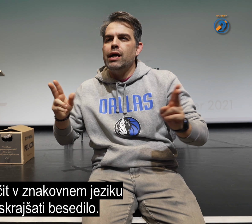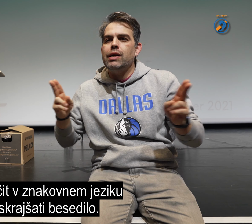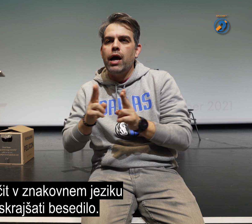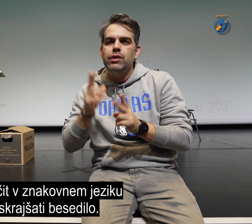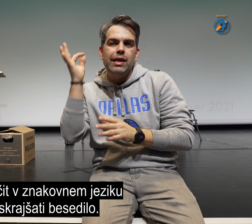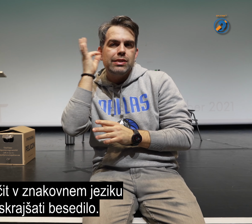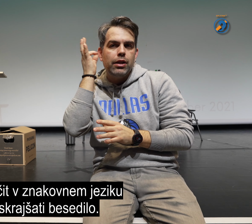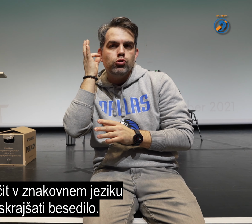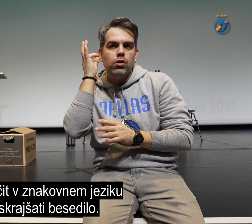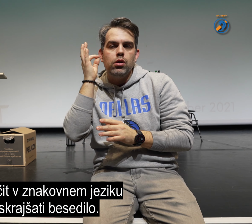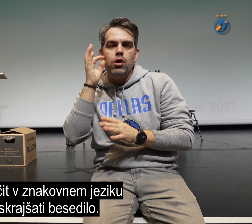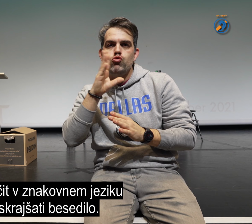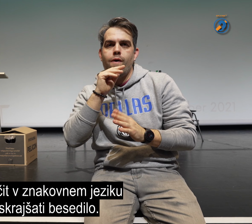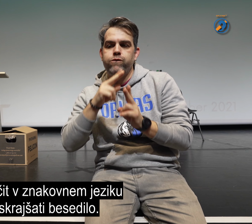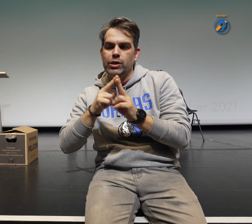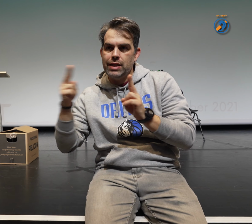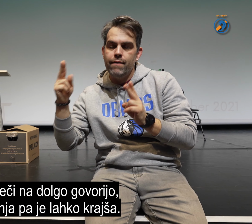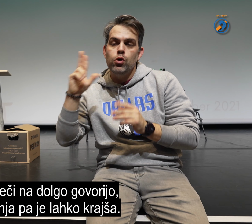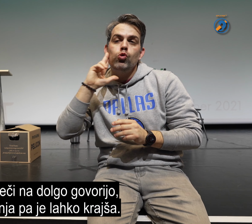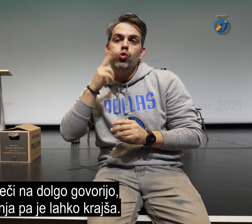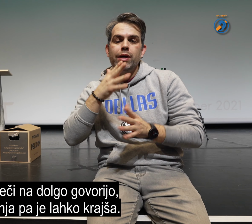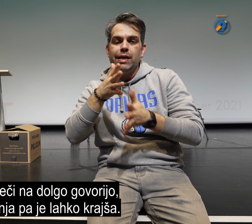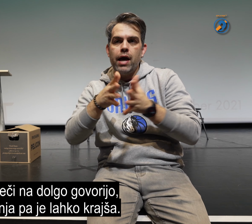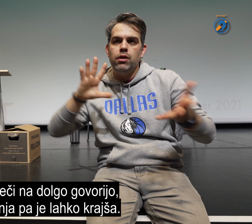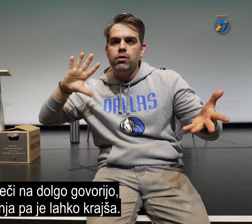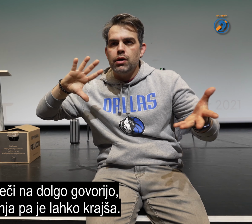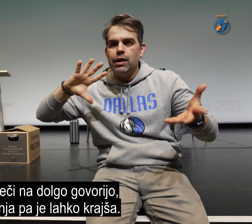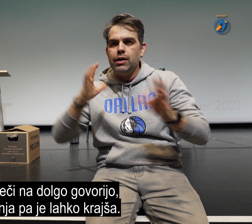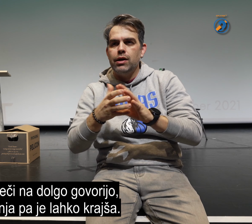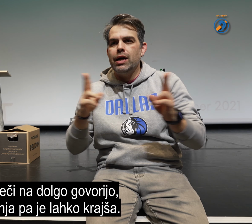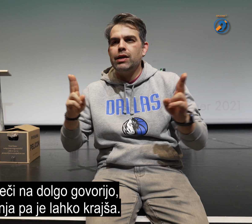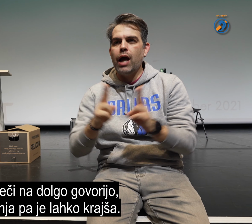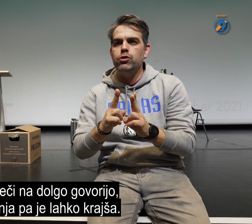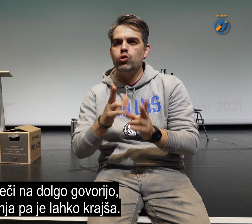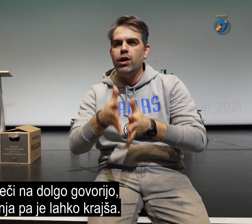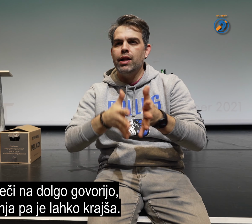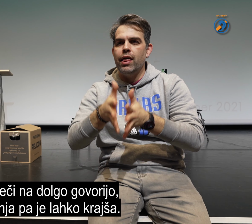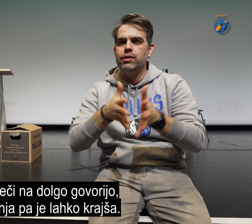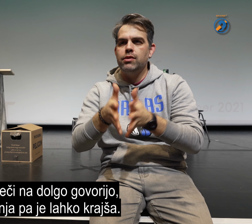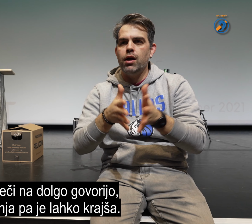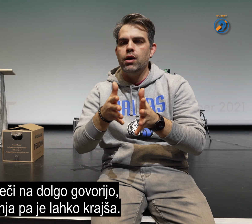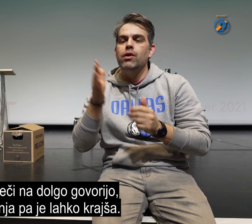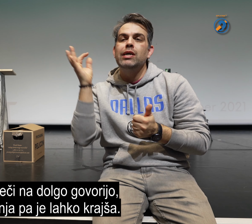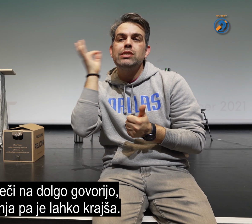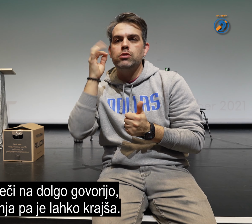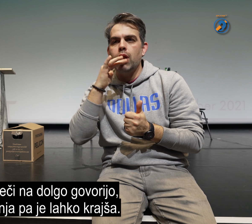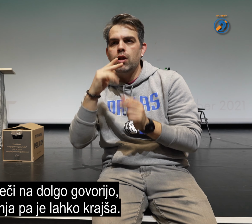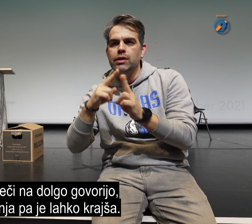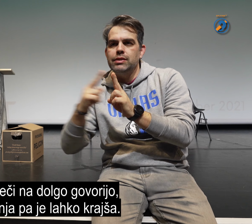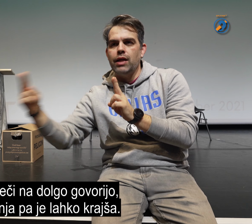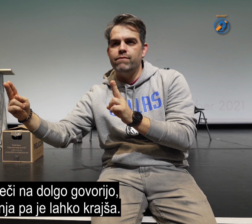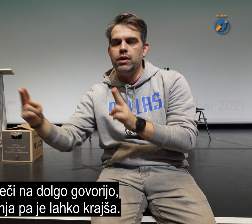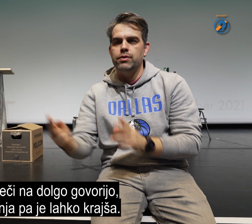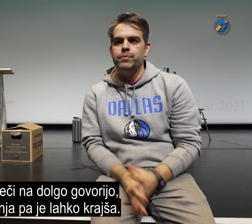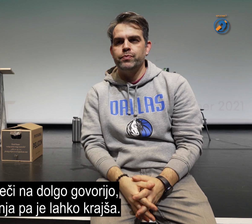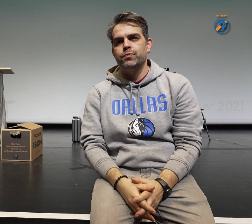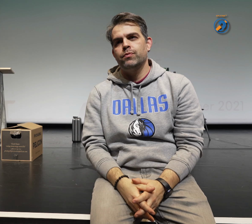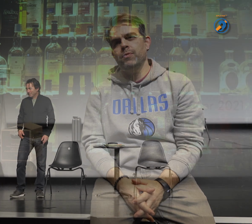blazno brali in so v bistvu ni jih mogli naučiti v znakovnem jeziku skrajšati to sobesedilo.